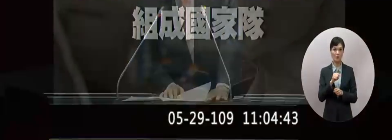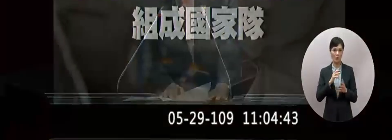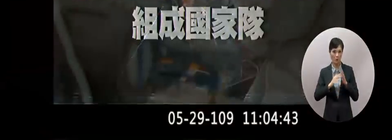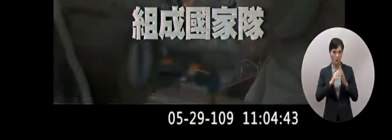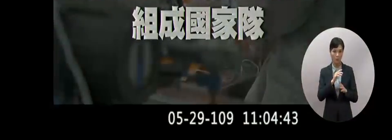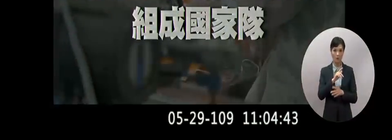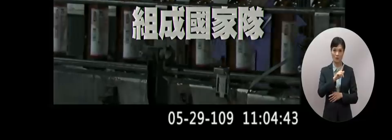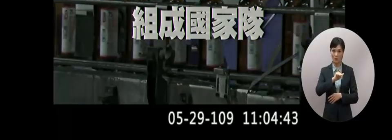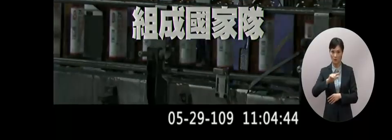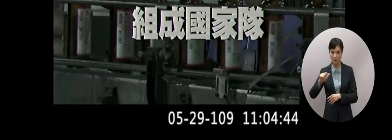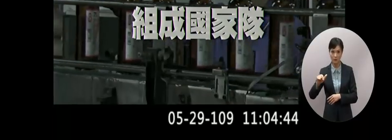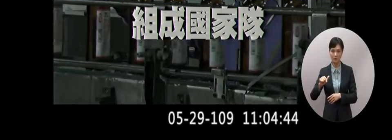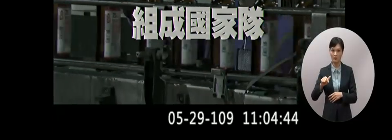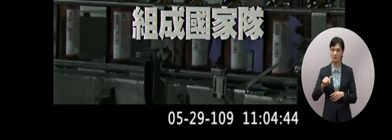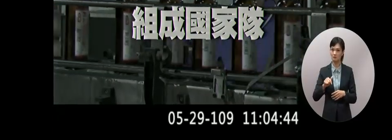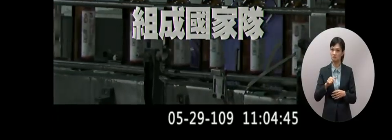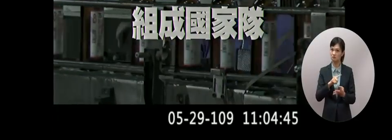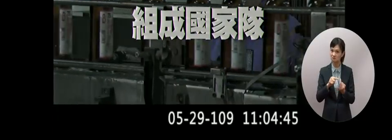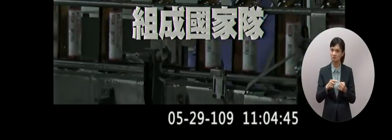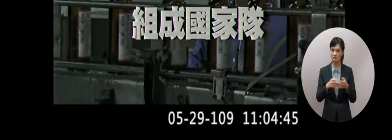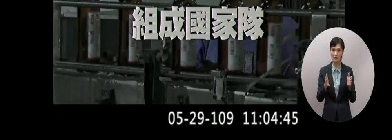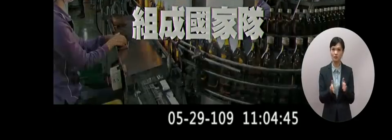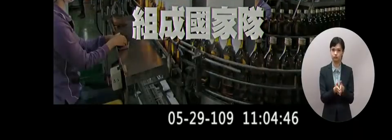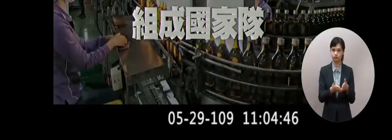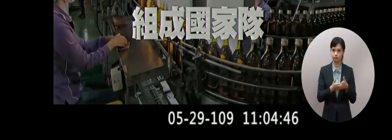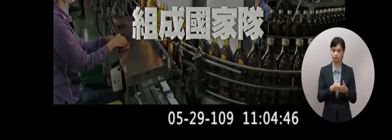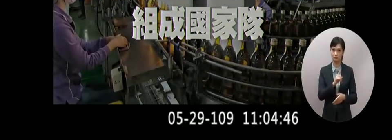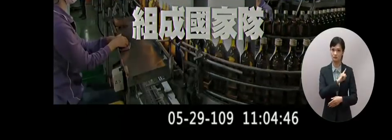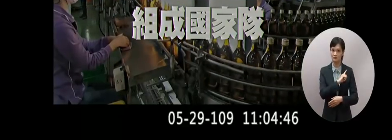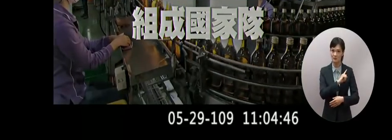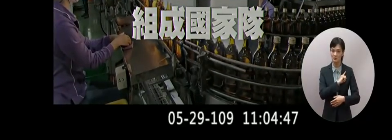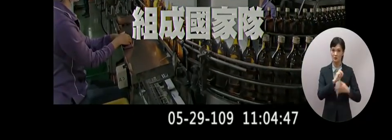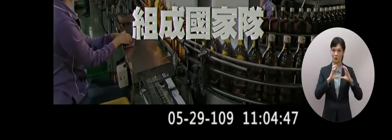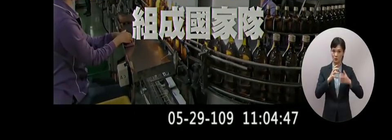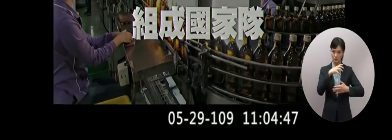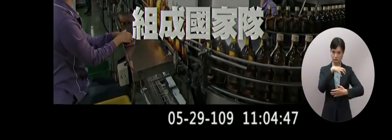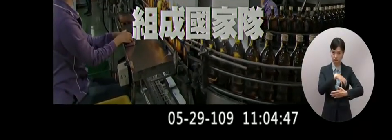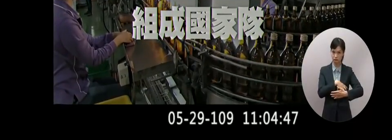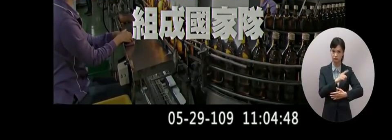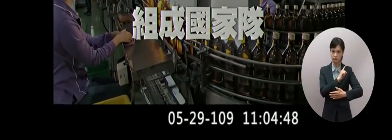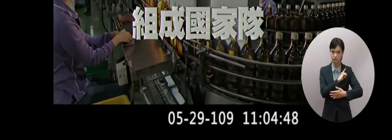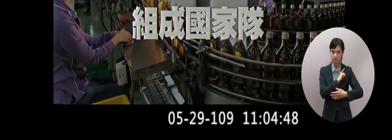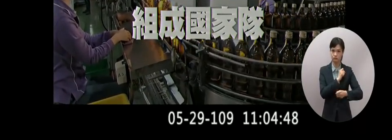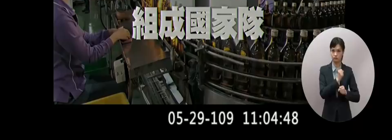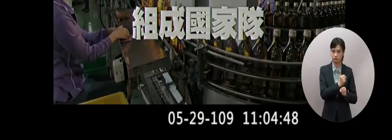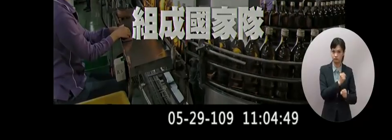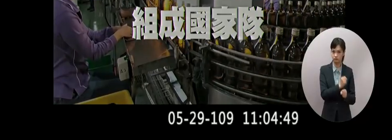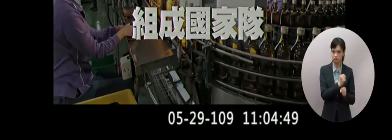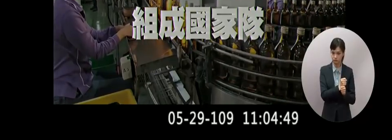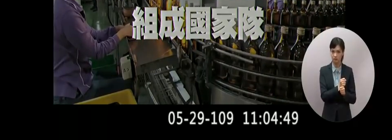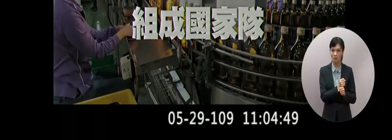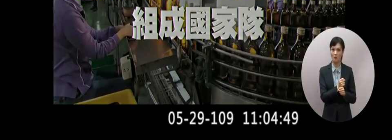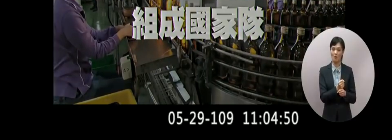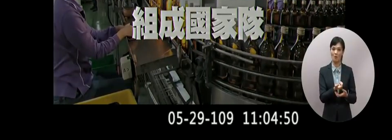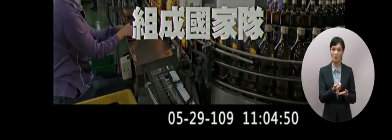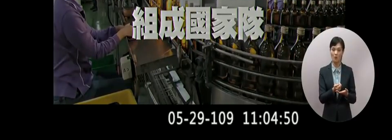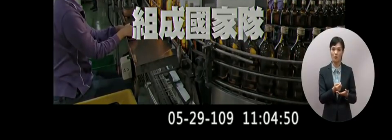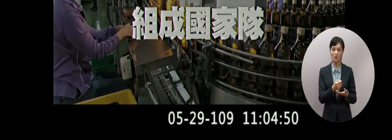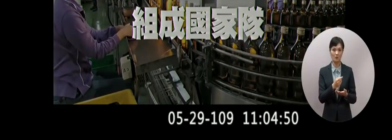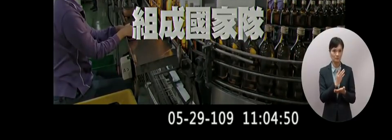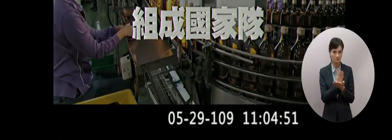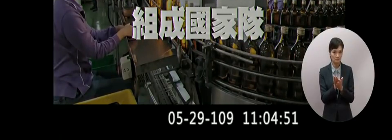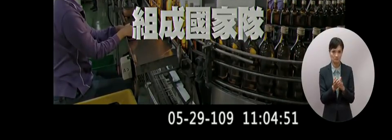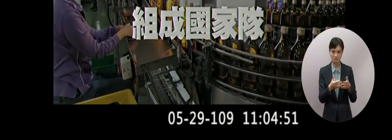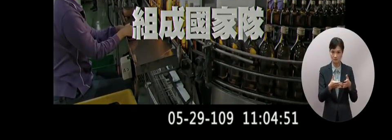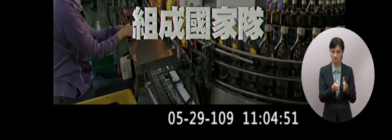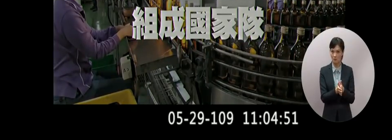要在本国一定安全的结构能量上要有所